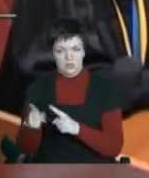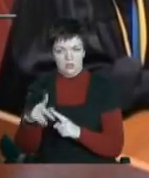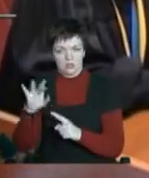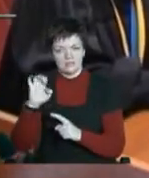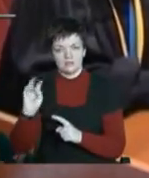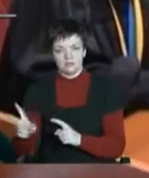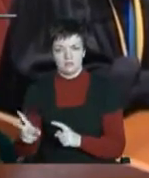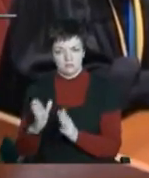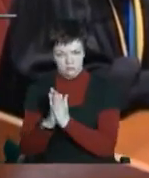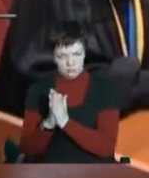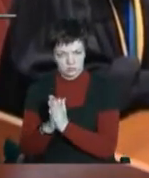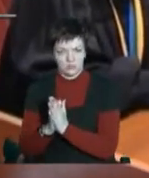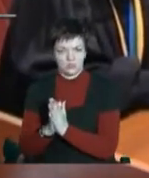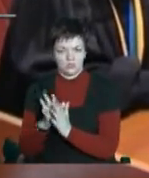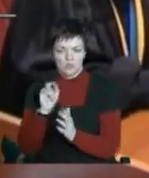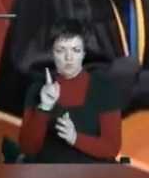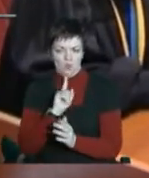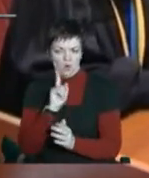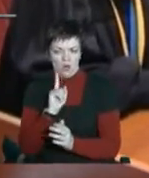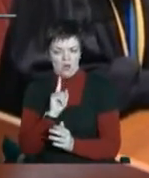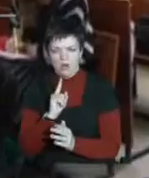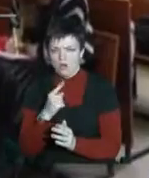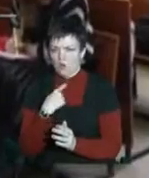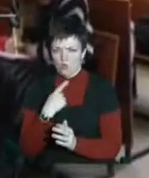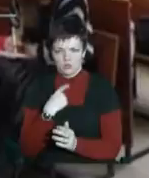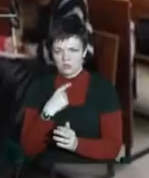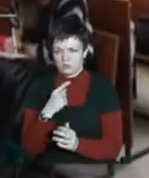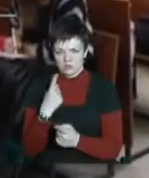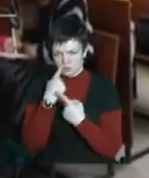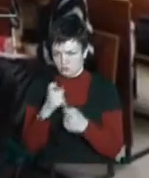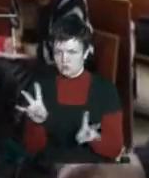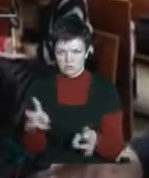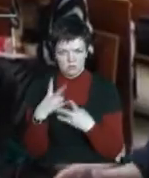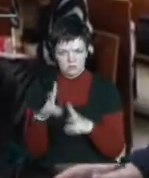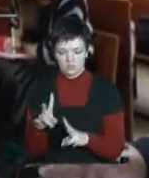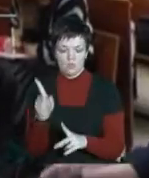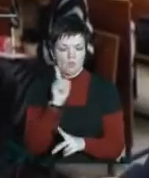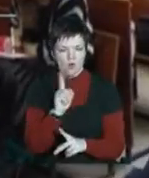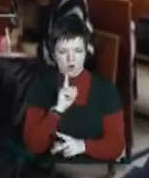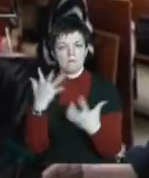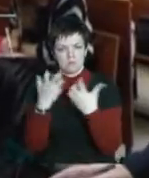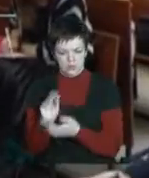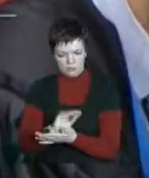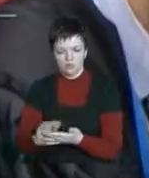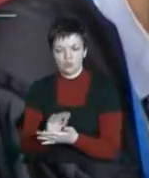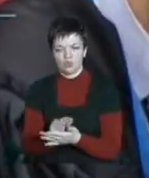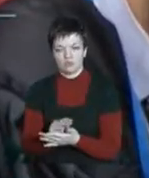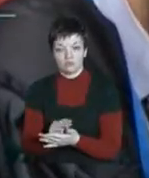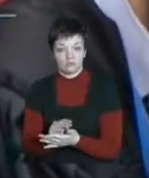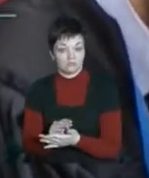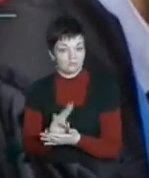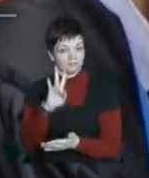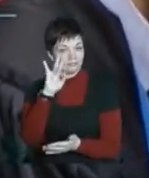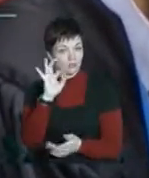городской избирательной комиссии устанавливать окончательный результат выборов мэра, а также оглашать результаты выборов. Реакция